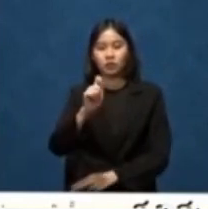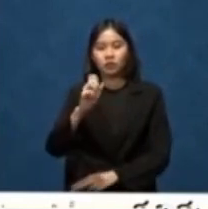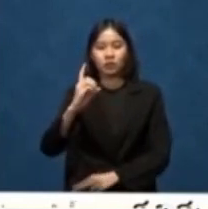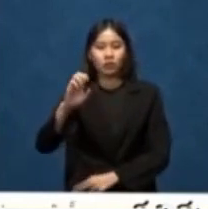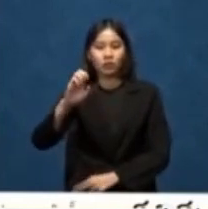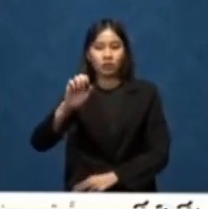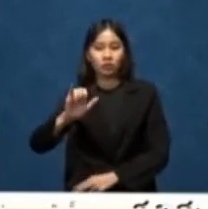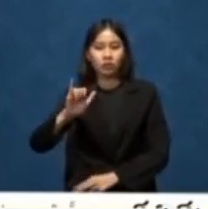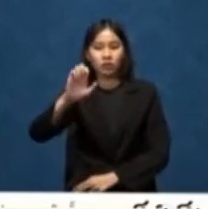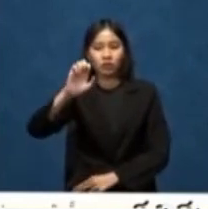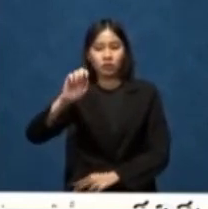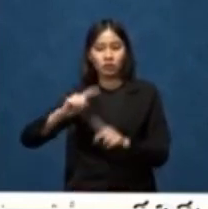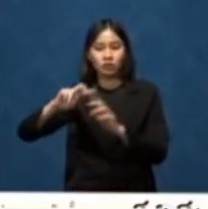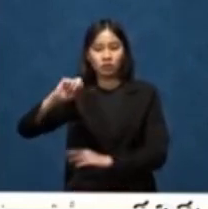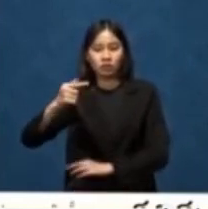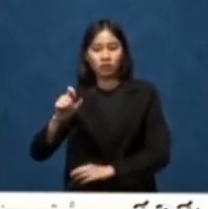ครับ